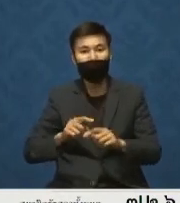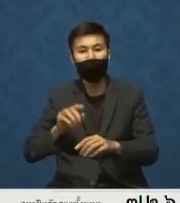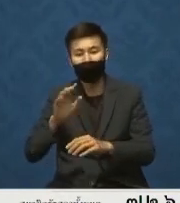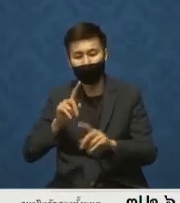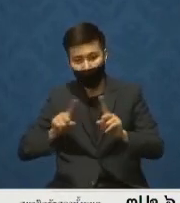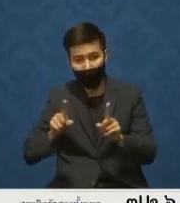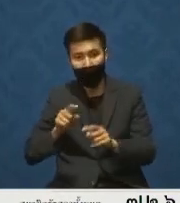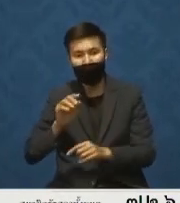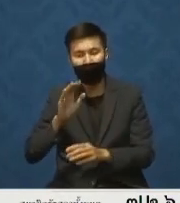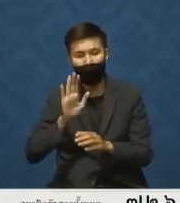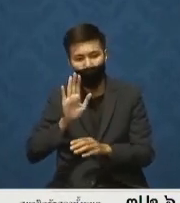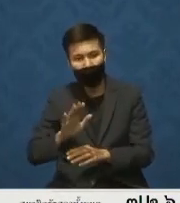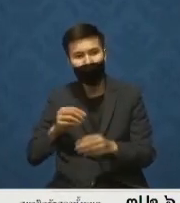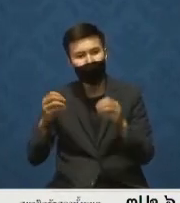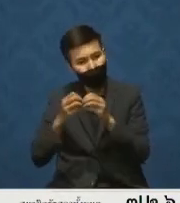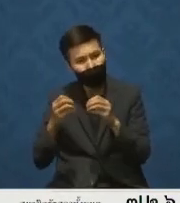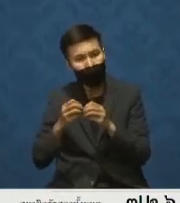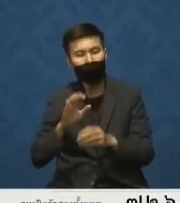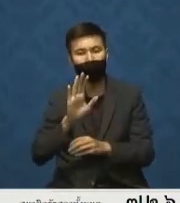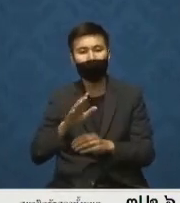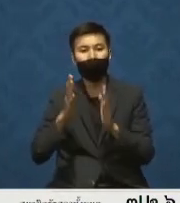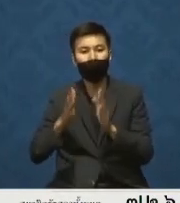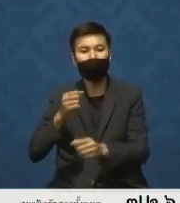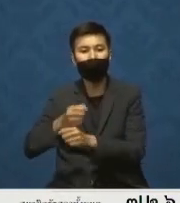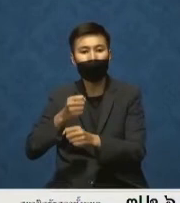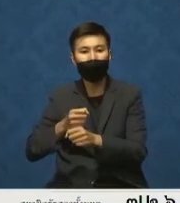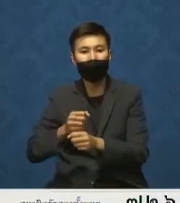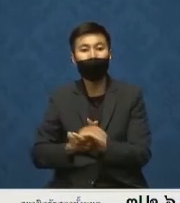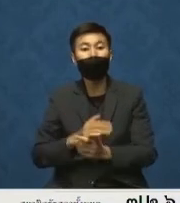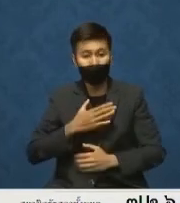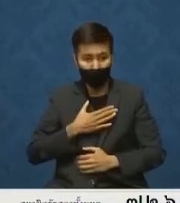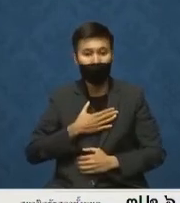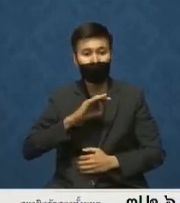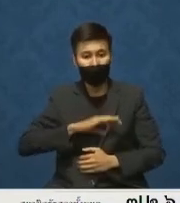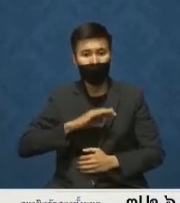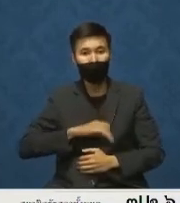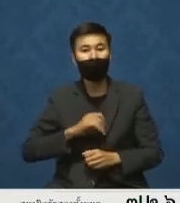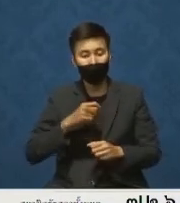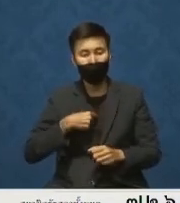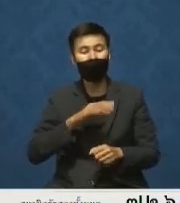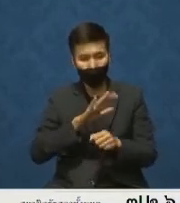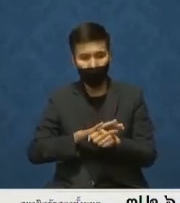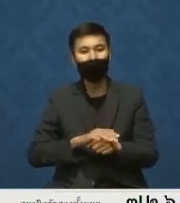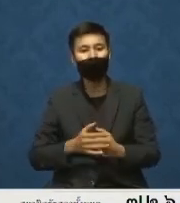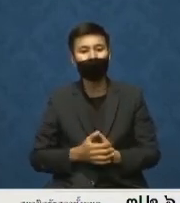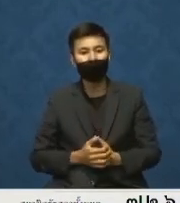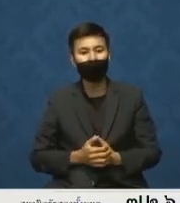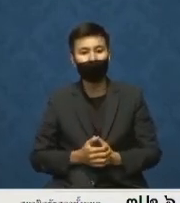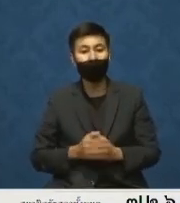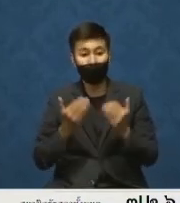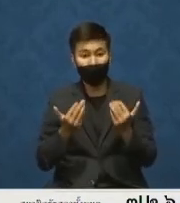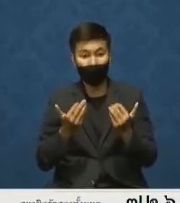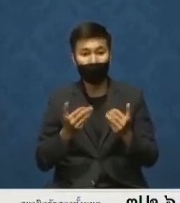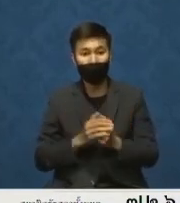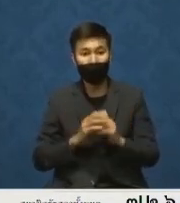หน้าที่ของเจ้พณักงานผู้ดำเนิการเลอกตั้งเพราฉผมกขการมตการพอใจมากกับการที่การมตการเสียงขางมา